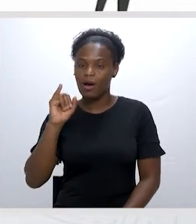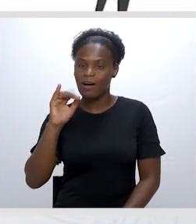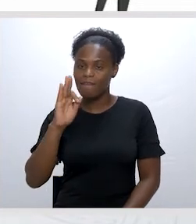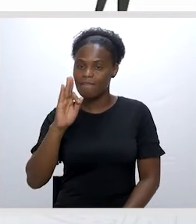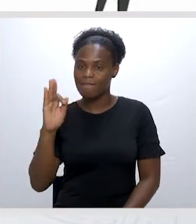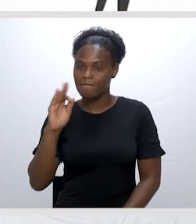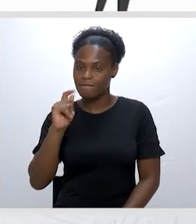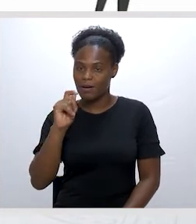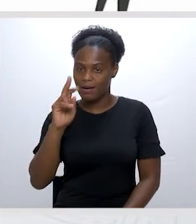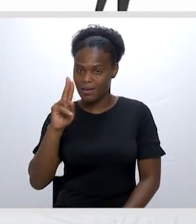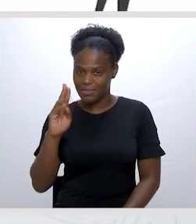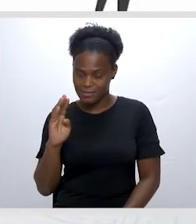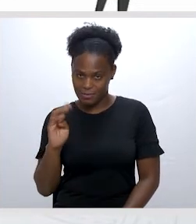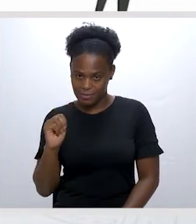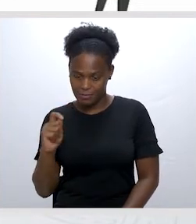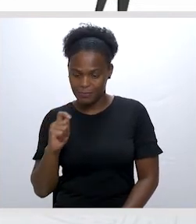médecin,